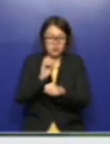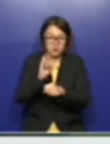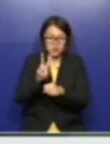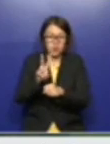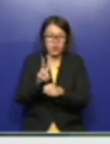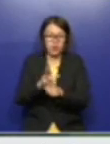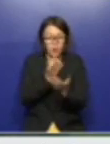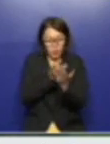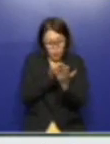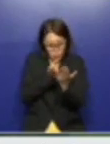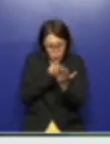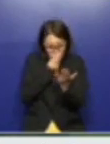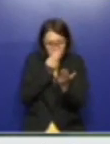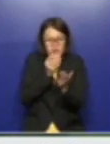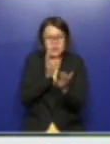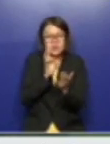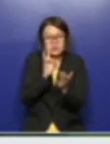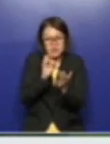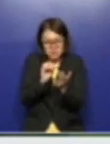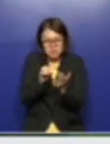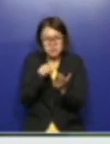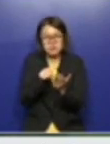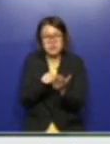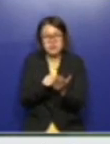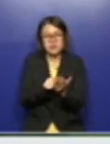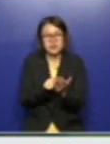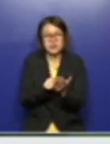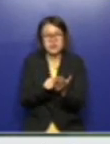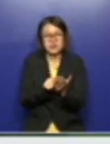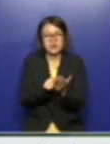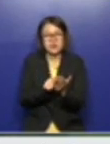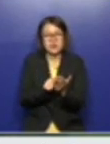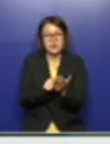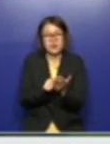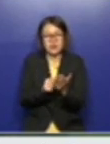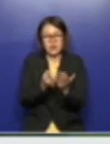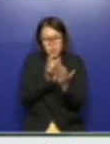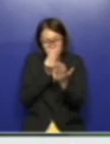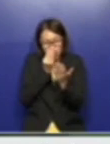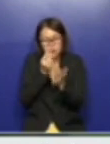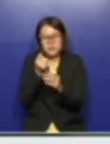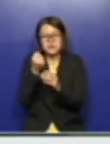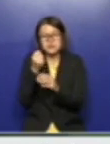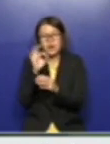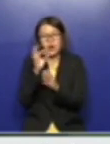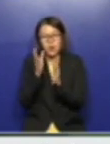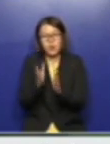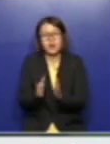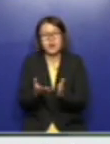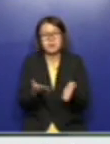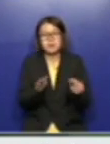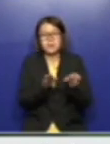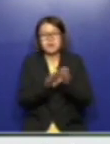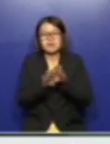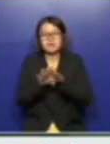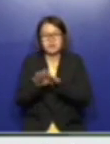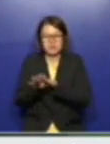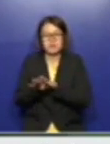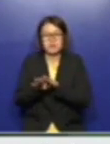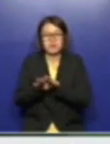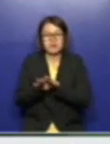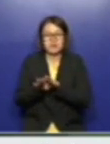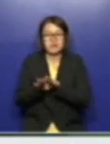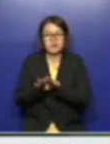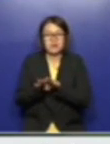คนส่องเข้าไปที่เอกลักษณ์ข่าวไทย PBS มีคนดู19คนและถ้าก็ปิดสาธารณะไว้พูดง่